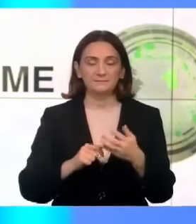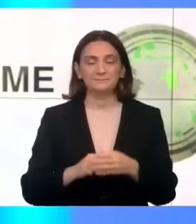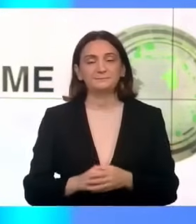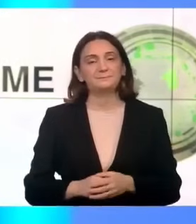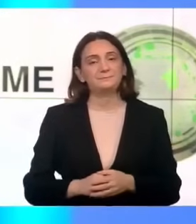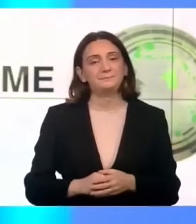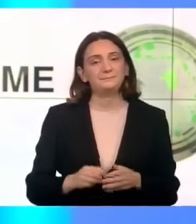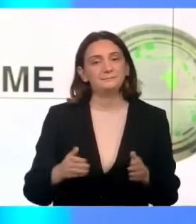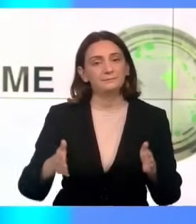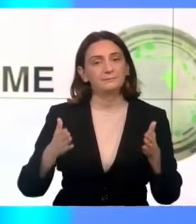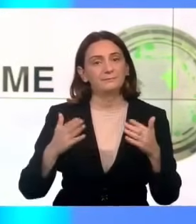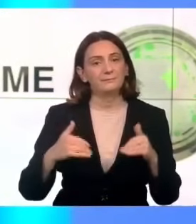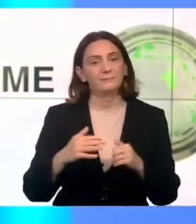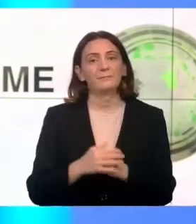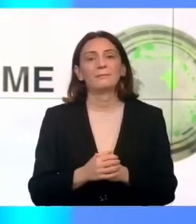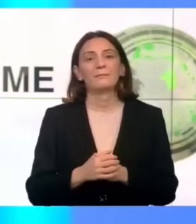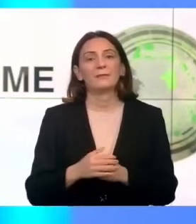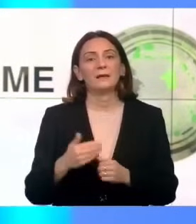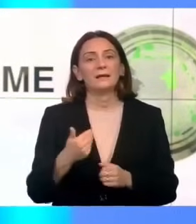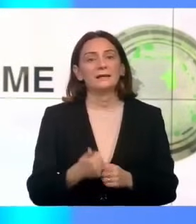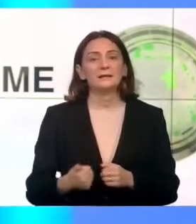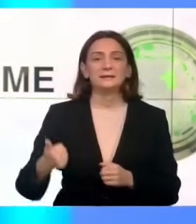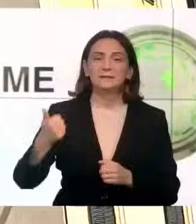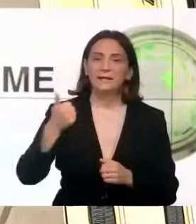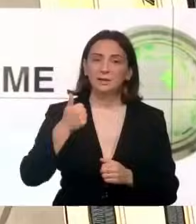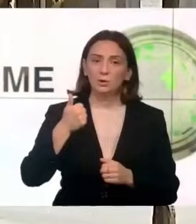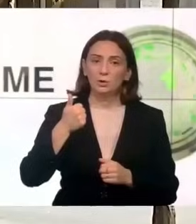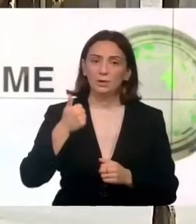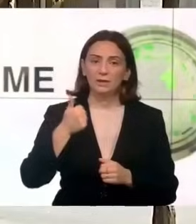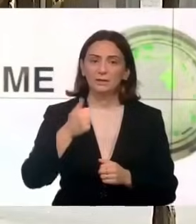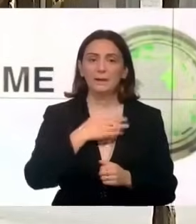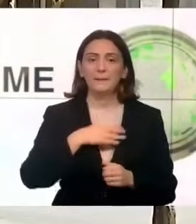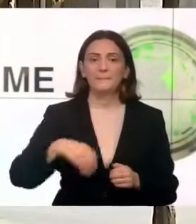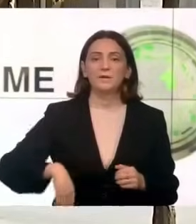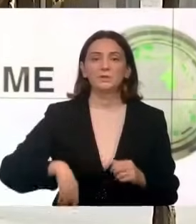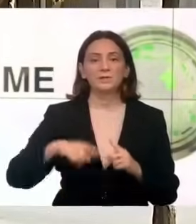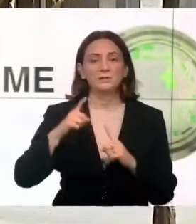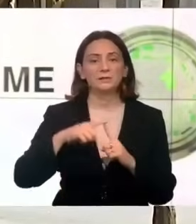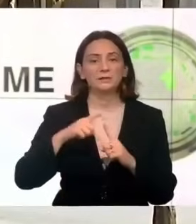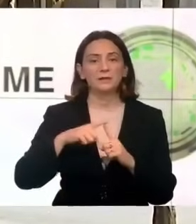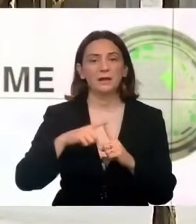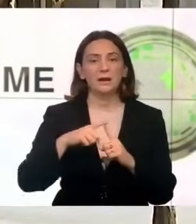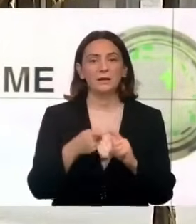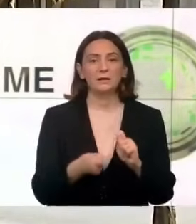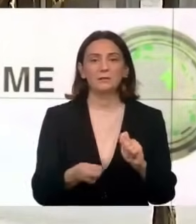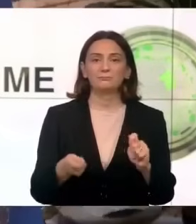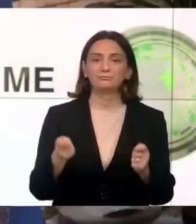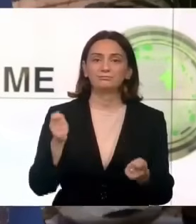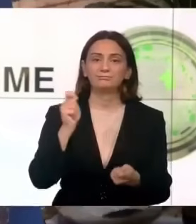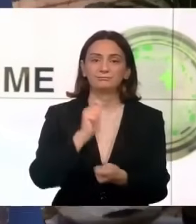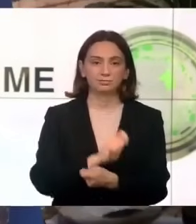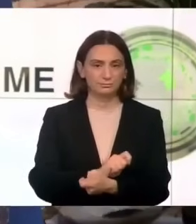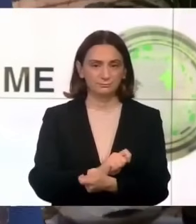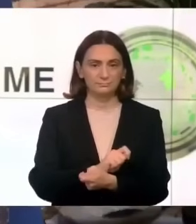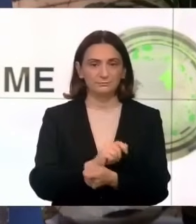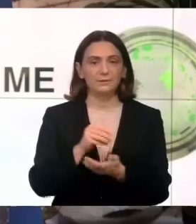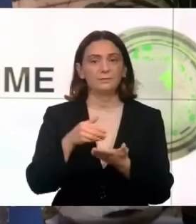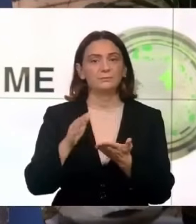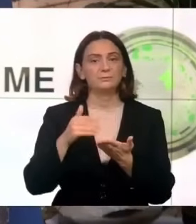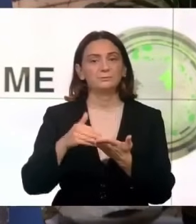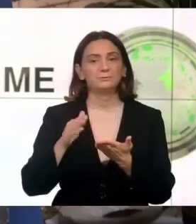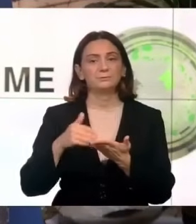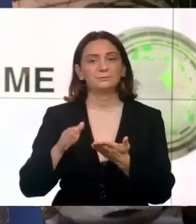Disa prej drejtorve të institucioneve me rëndësi në Bashkinë e Tiranës janë zvendësuar me vendim të kryebashkiakut Erjon